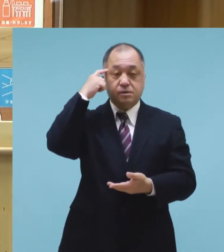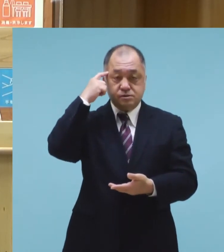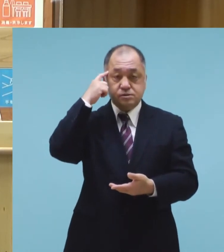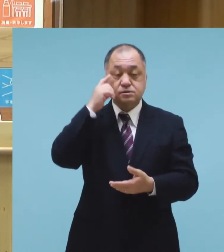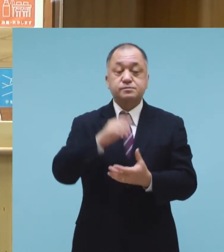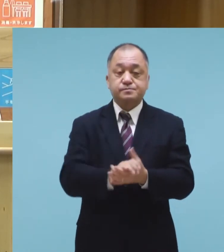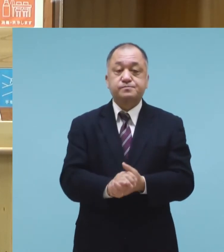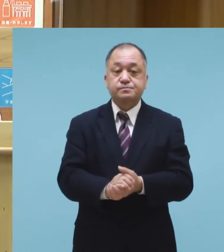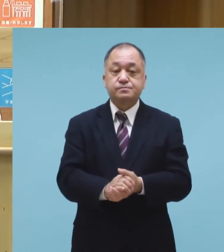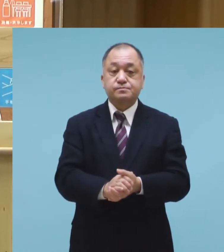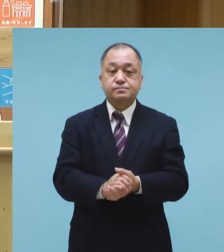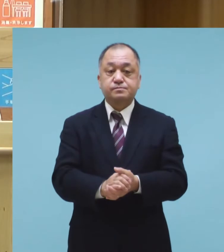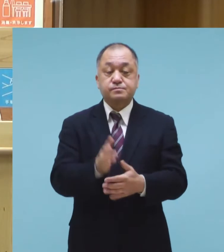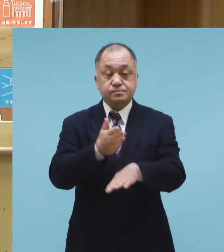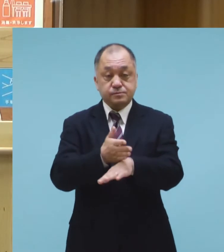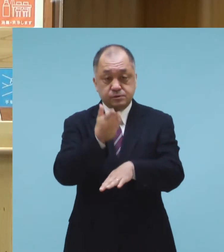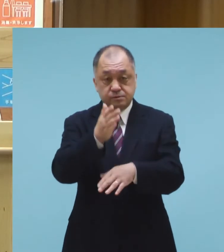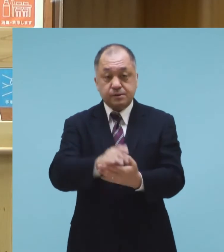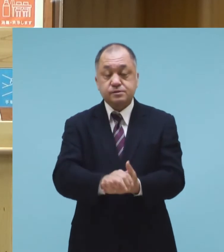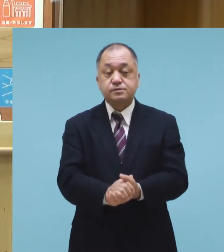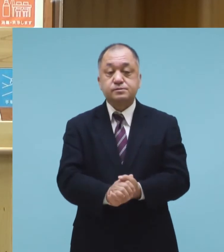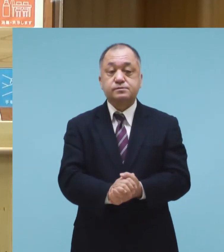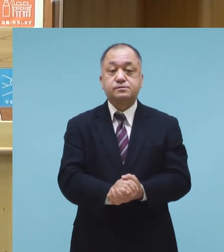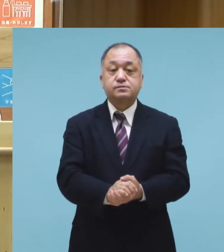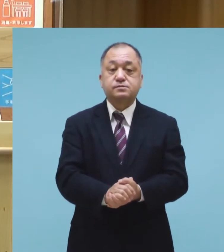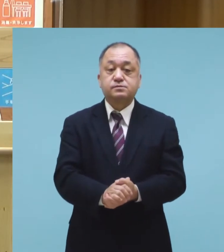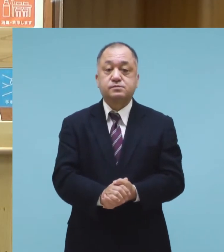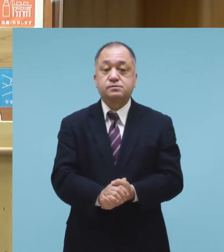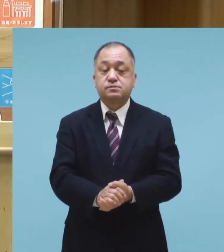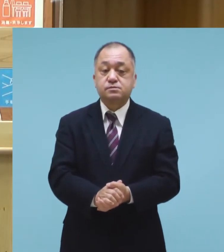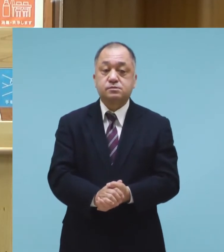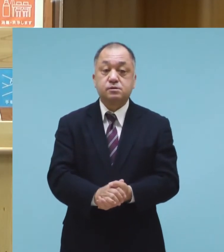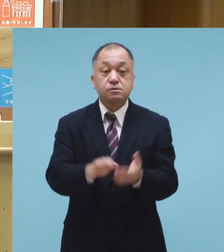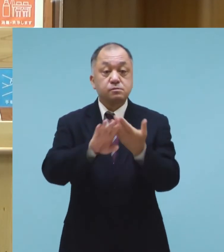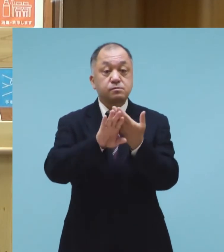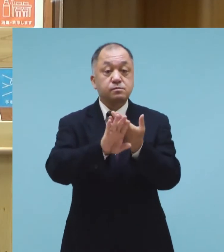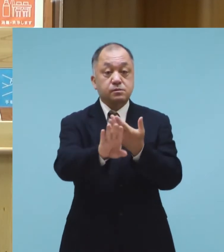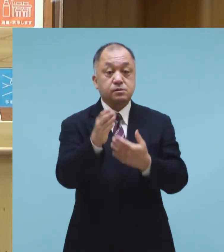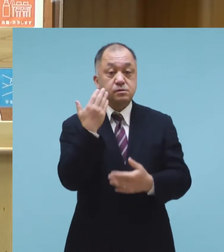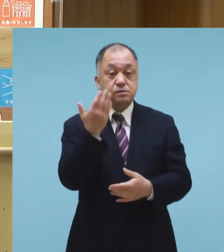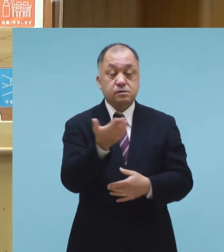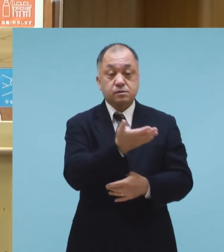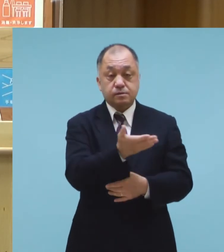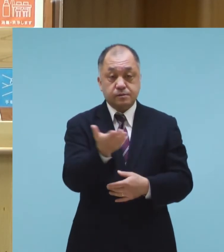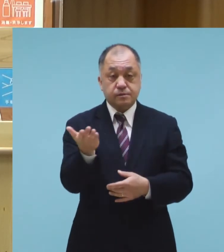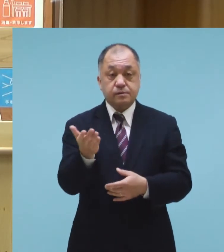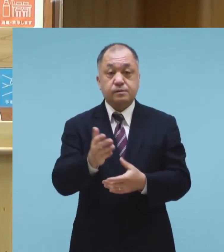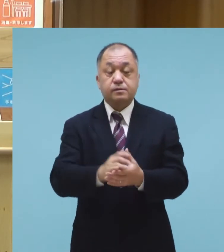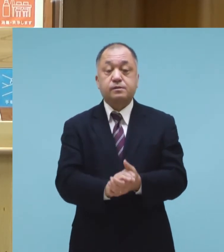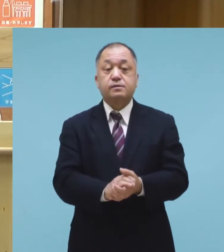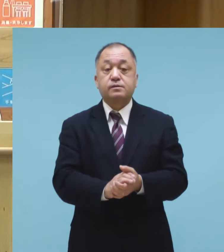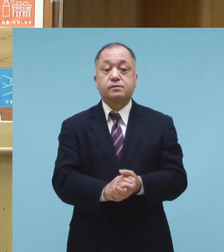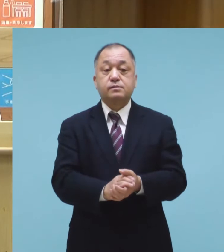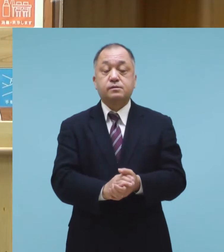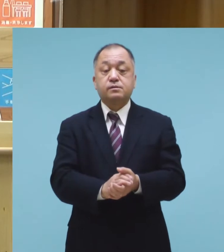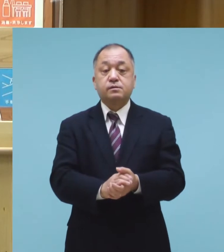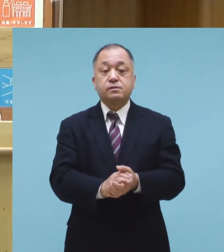はい、わかりました。ありがとうございます。 よろしいでしょうか。他はご質問ございますでしょうか。あ、すみません、前